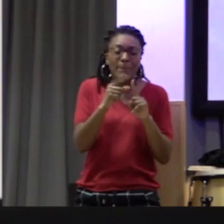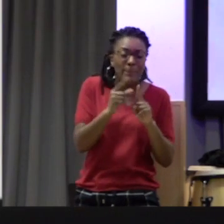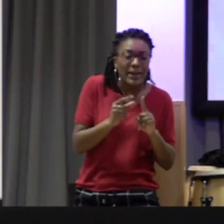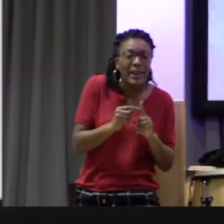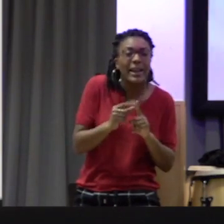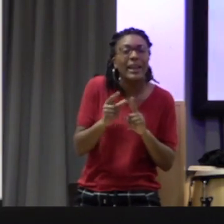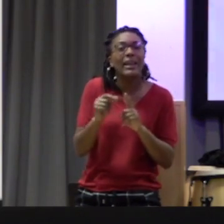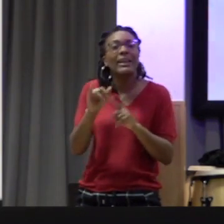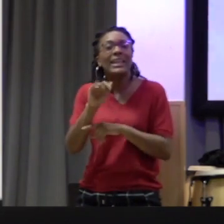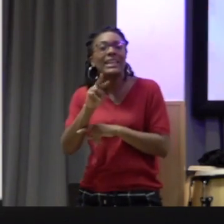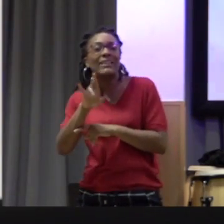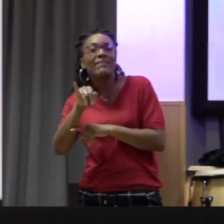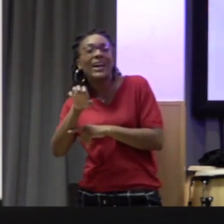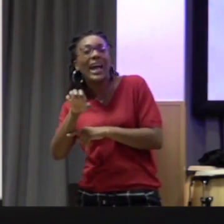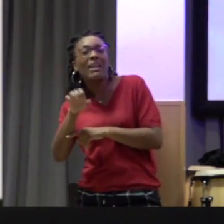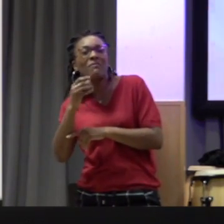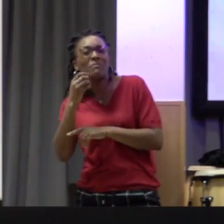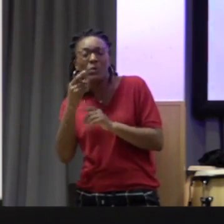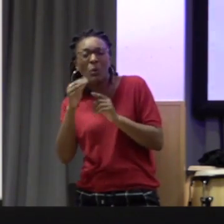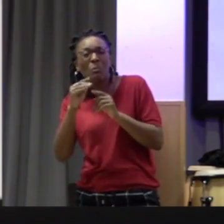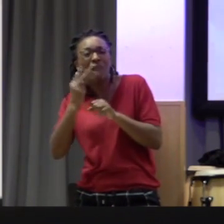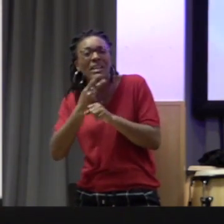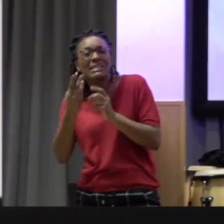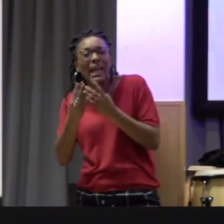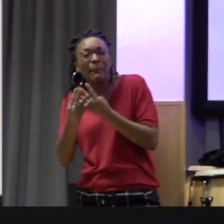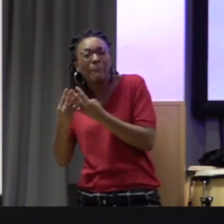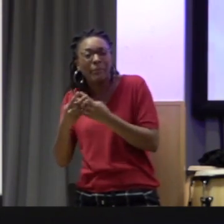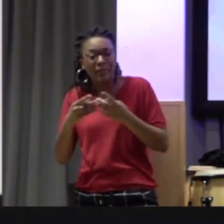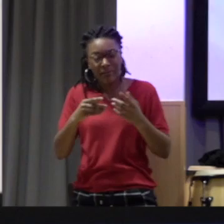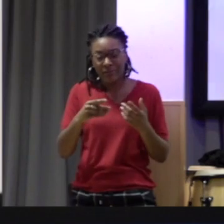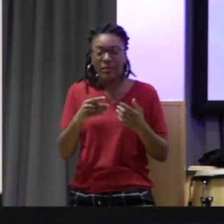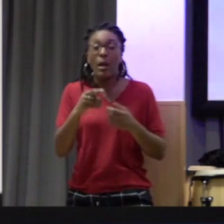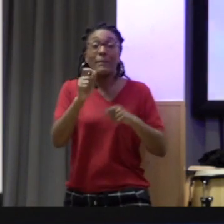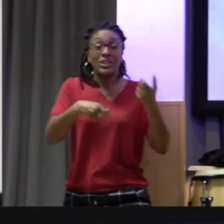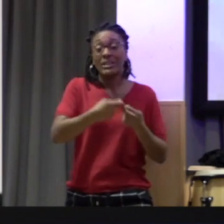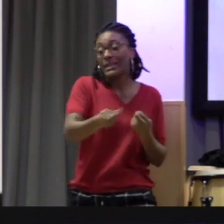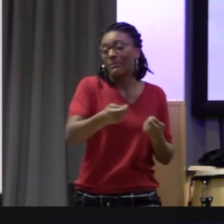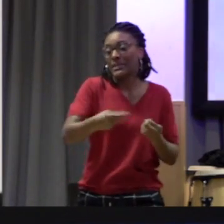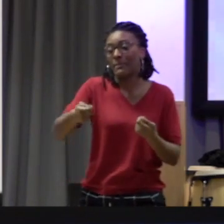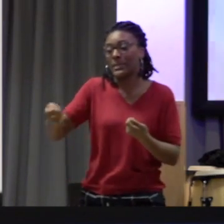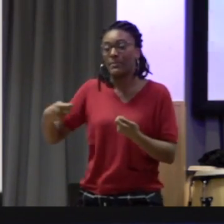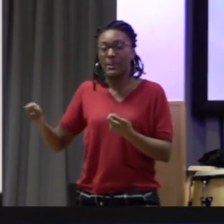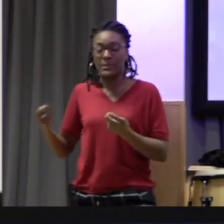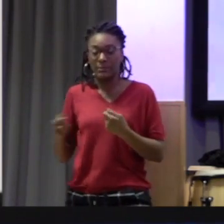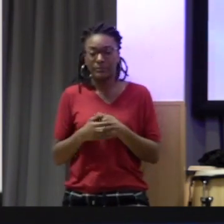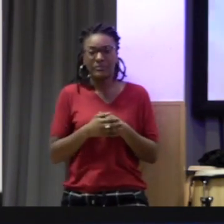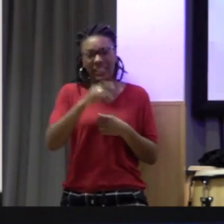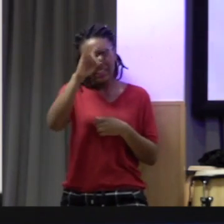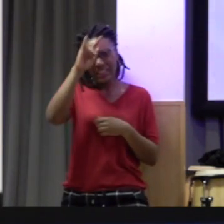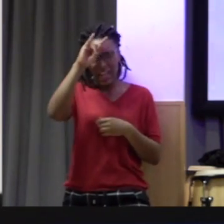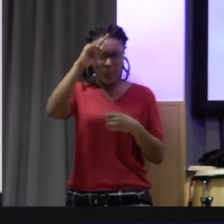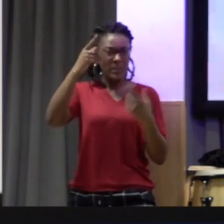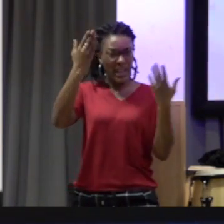est dit que la personne est allée s'aimer et dans la nuit, l'ennemi est venu s'aimer de l'ivraie.